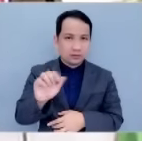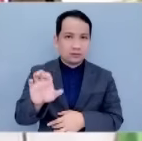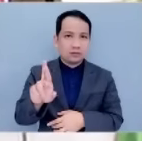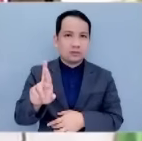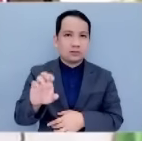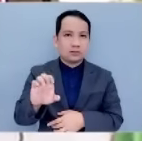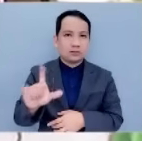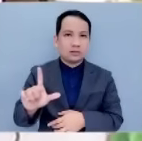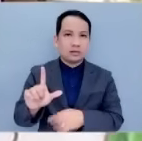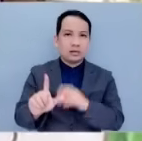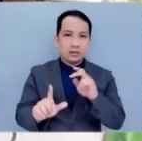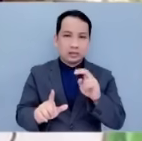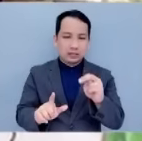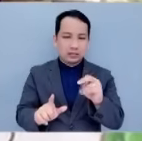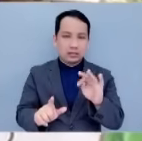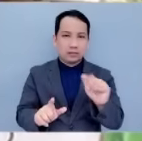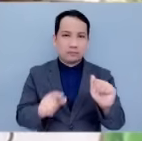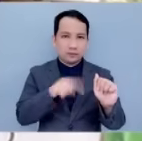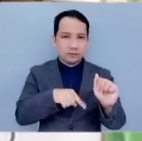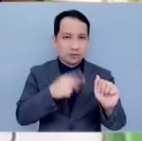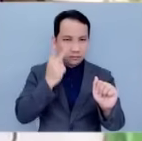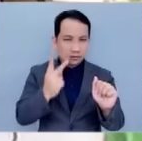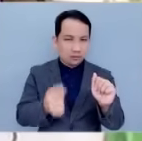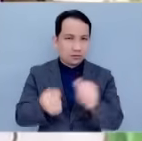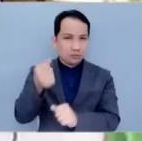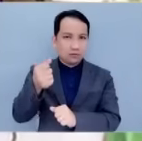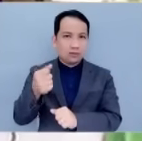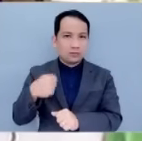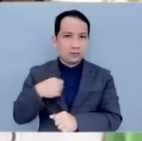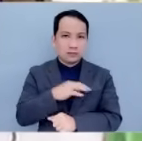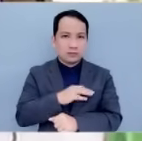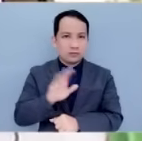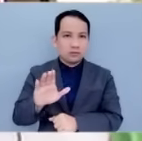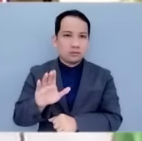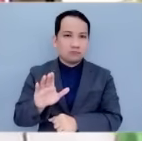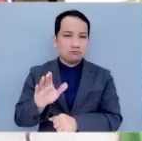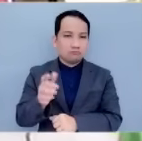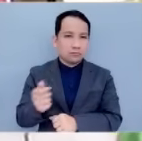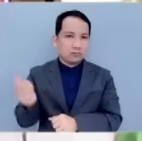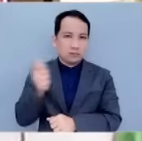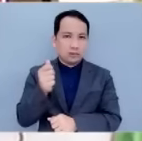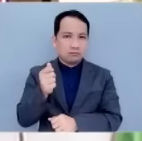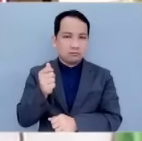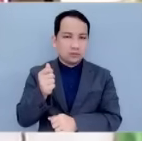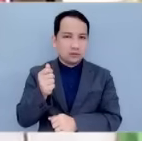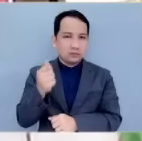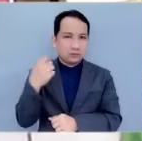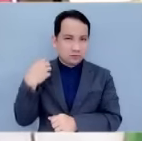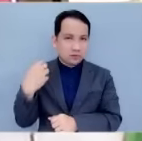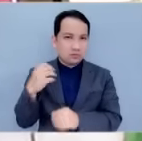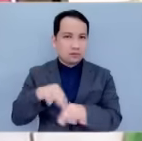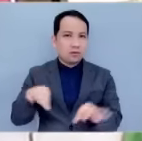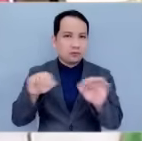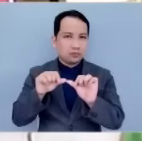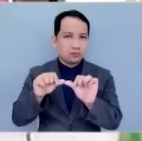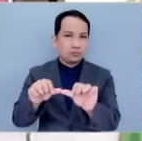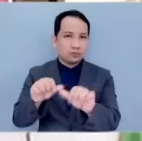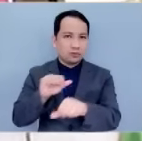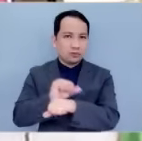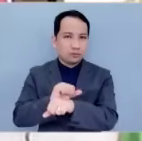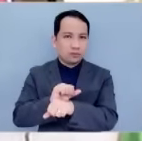sa NFA sa gitna ng mass suspension sa mga empleyado at opisyal nito. Pagtitiyak ng DA tuloy-tuloy ang trabaho sa